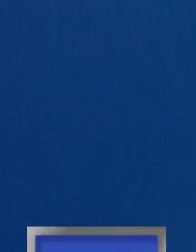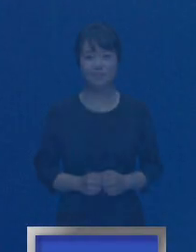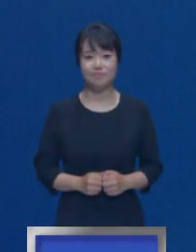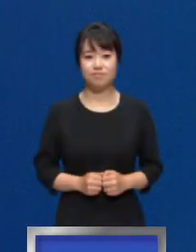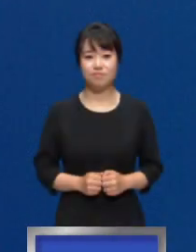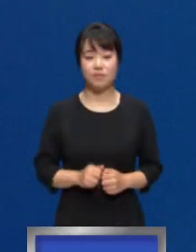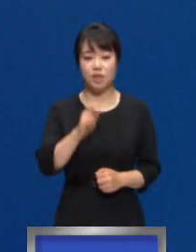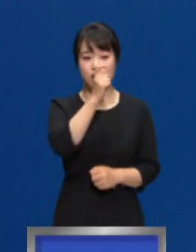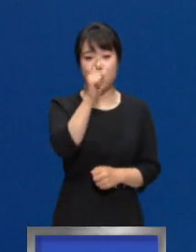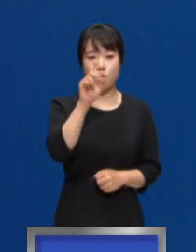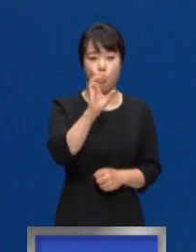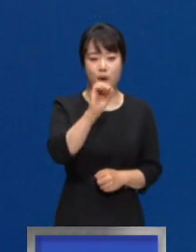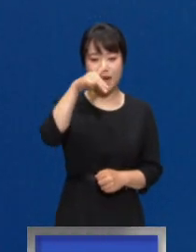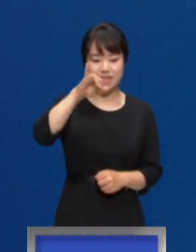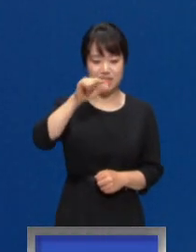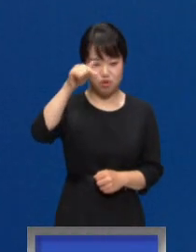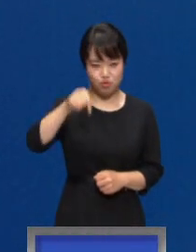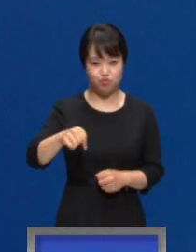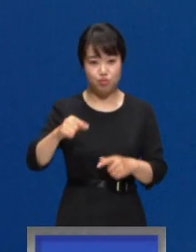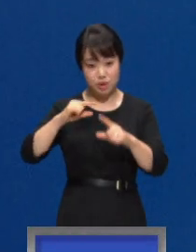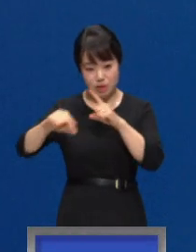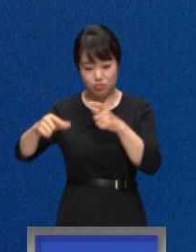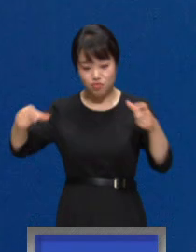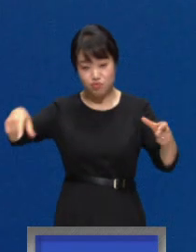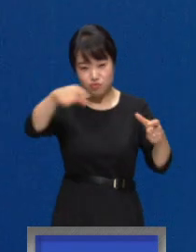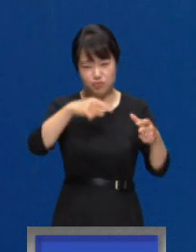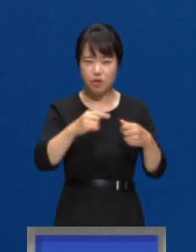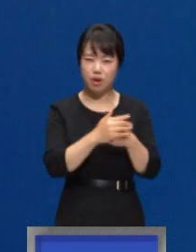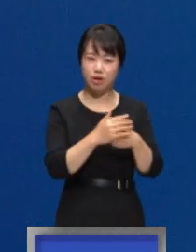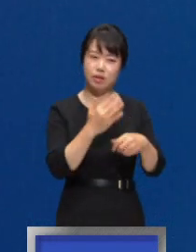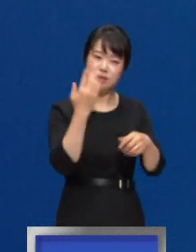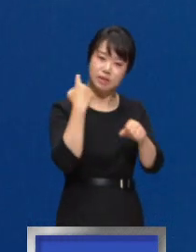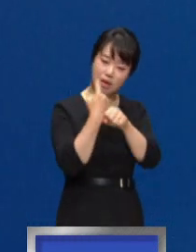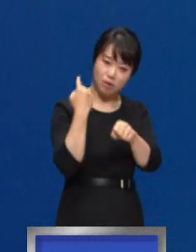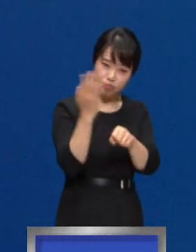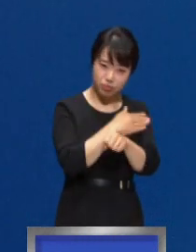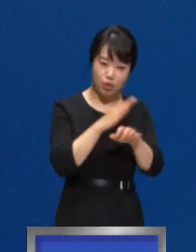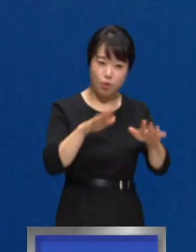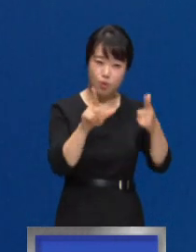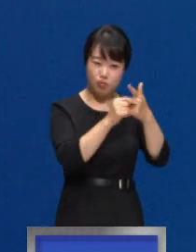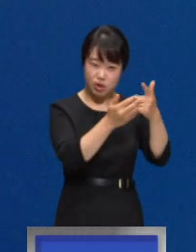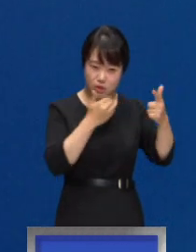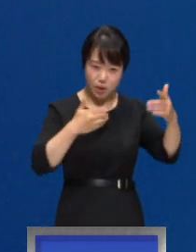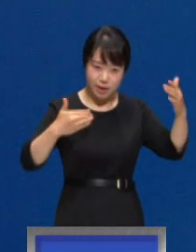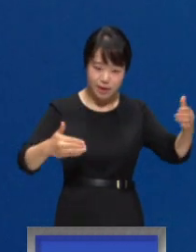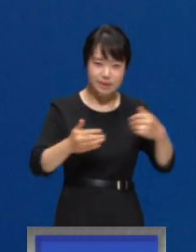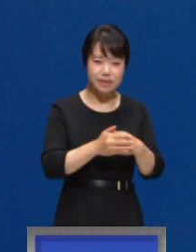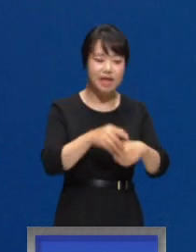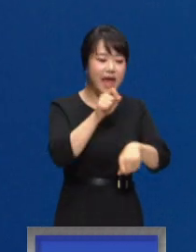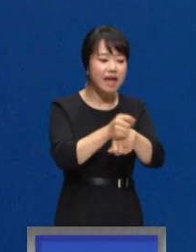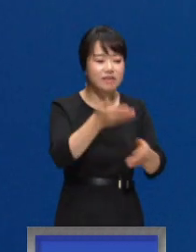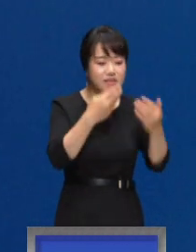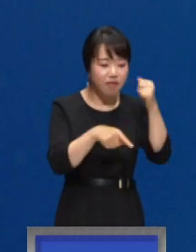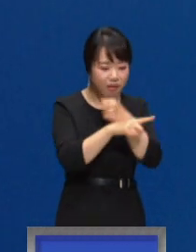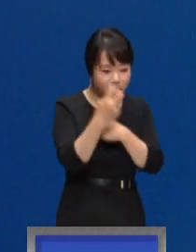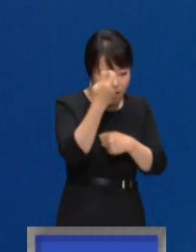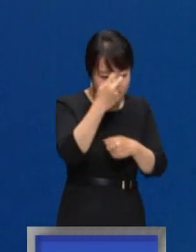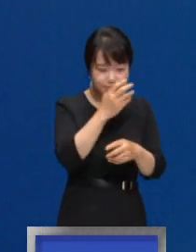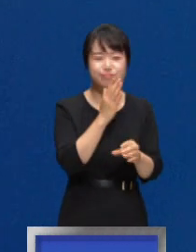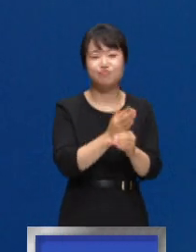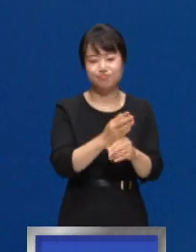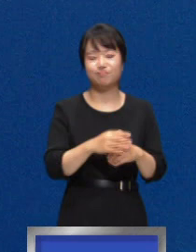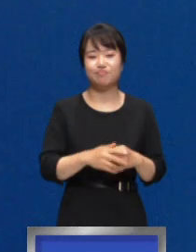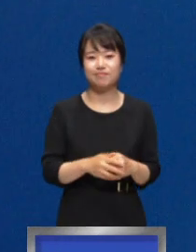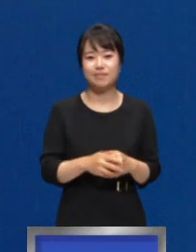네, 광진구와 중구동 일부 자치구는 지난해 하반기부터 올 상반기까지 구정 살림을 점검하는 행정 사무 감사를 진행하고